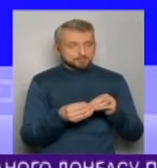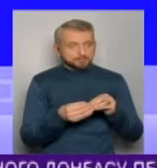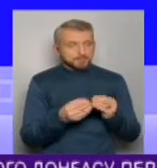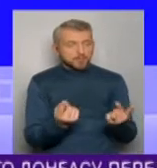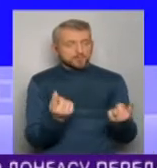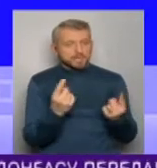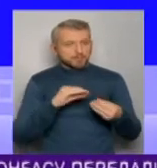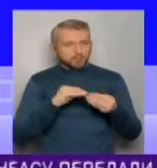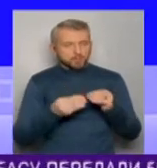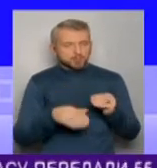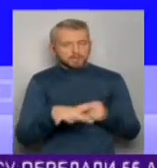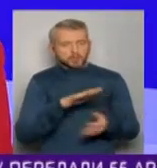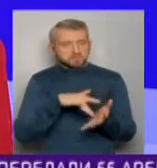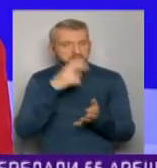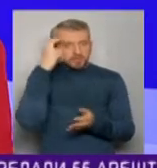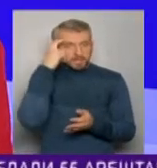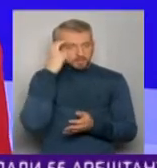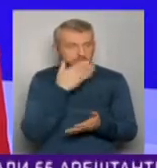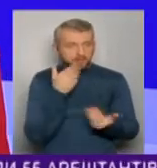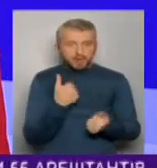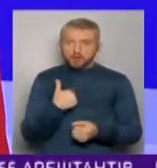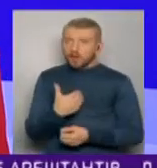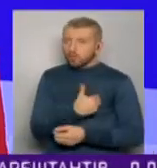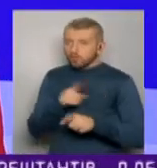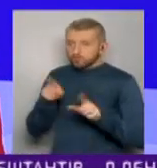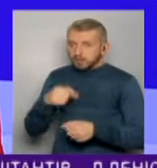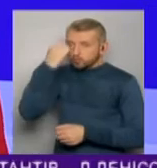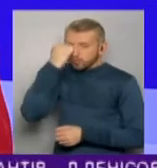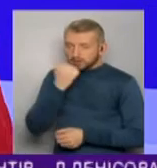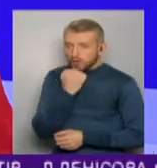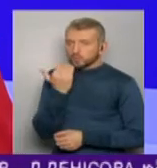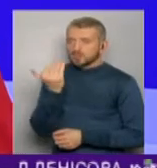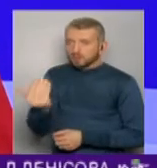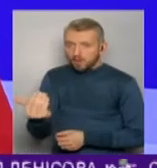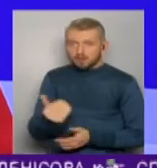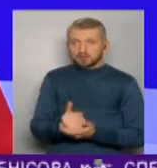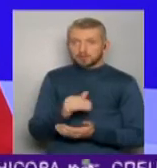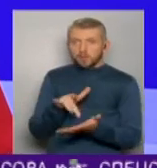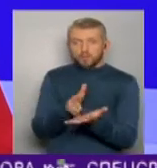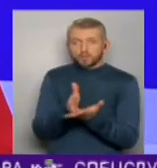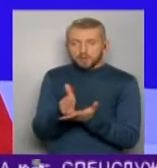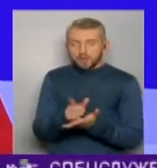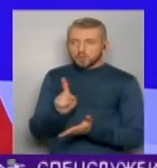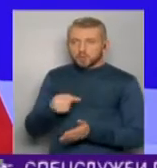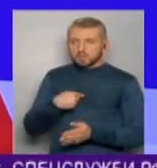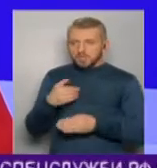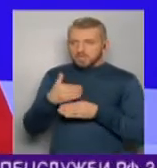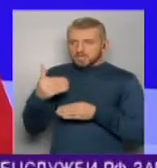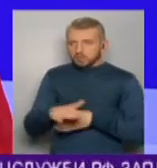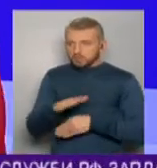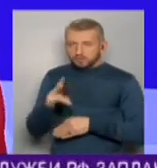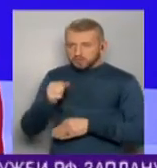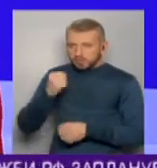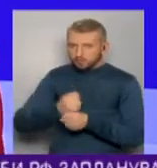великих на території міста Києва. За це хочу дійсно і я подякувати і комунальників, і вас за те, що дійсно ми не запізнилися до прямого